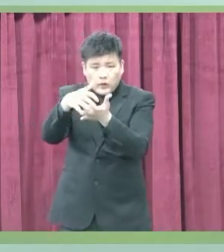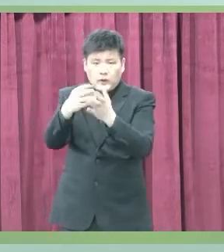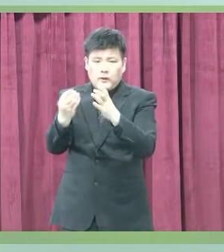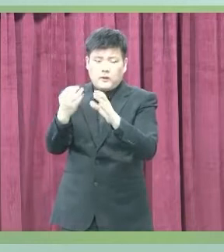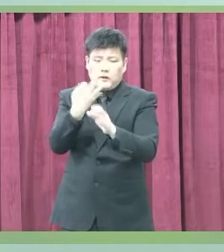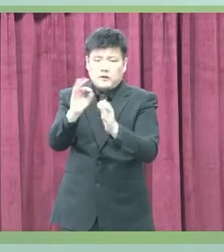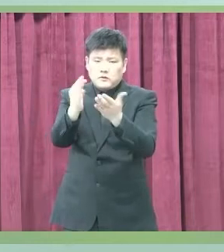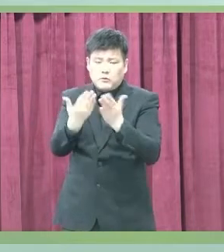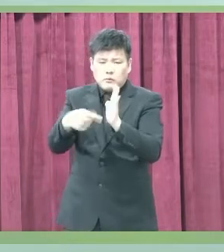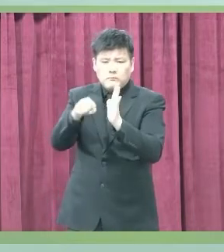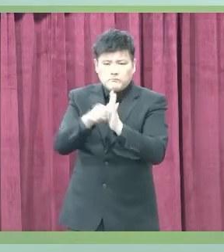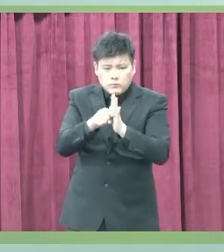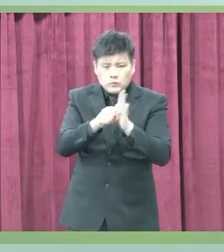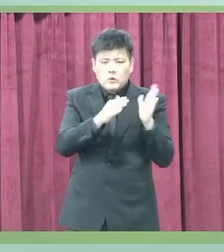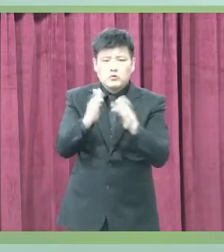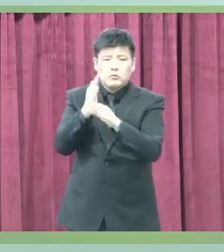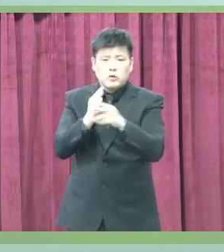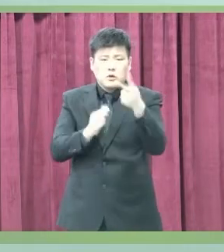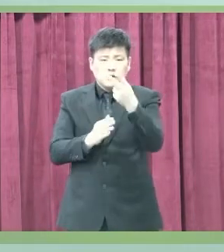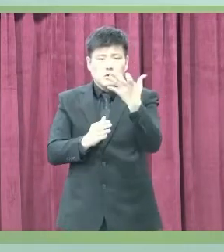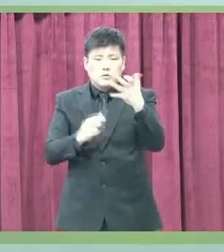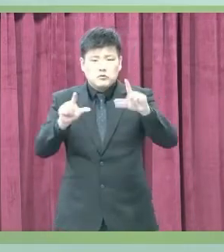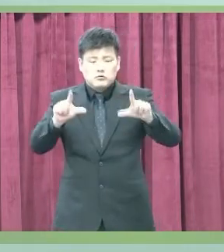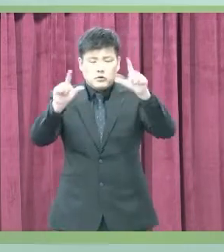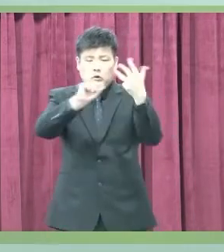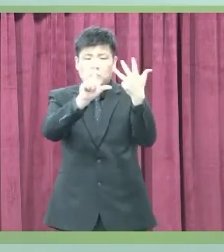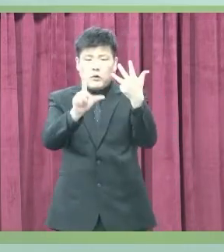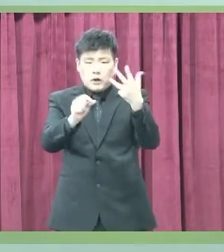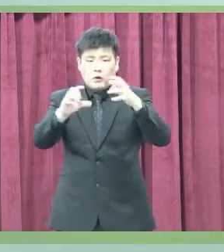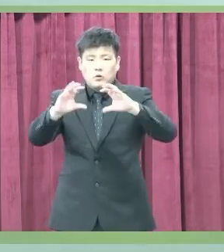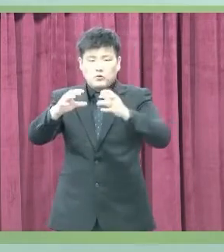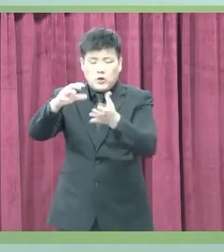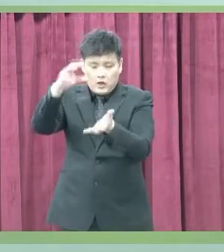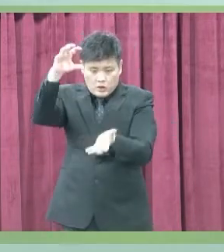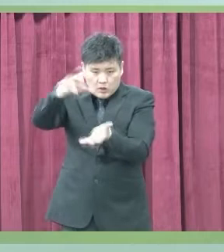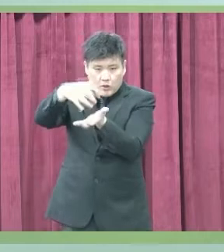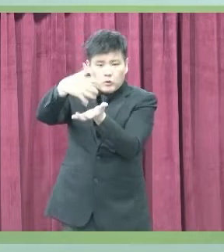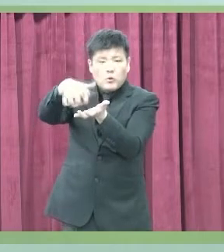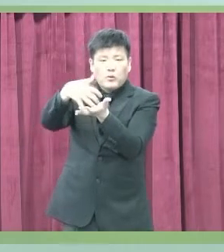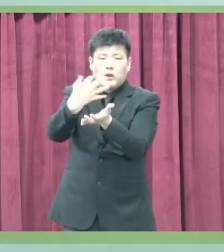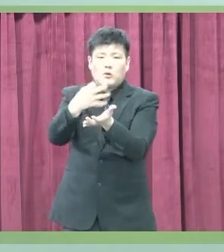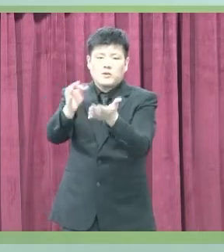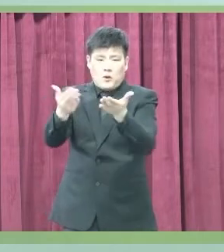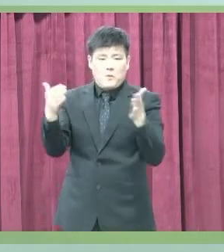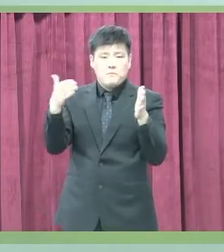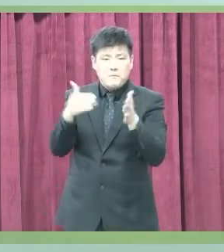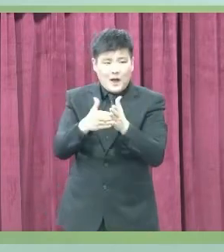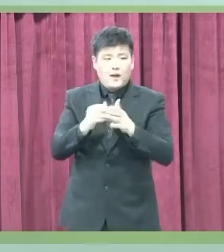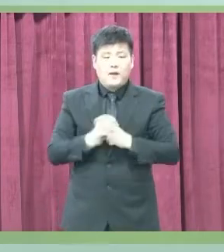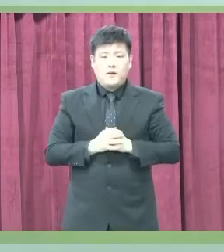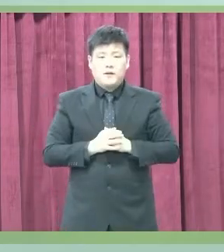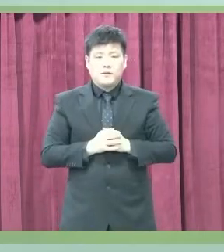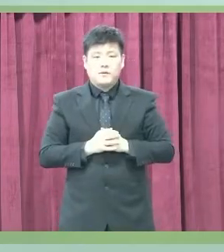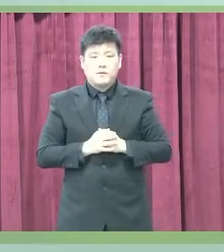드디어 2019년 8월에 국가 승인 통계 승인을 받았습니다. 슬라이드에 보시면 장애인